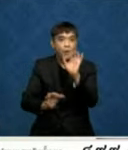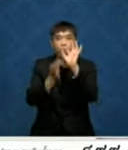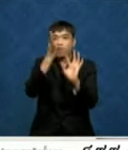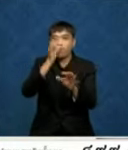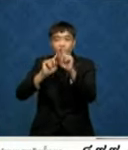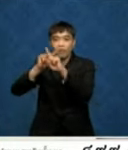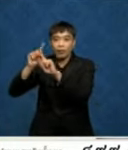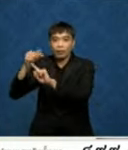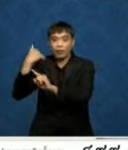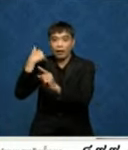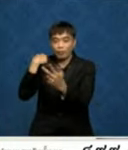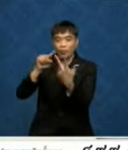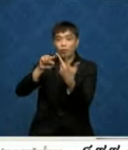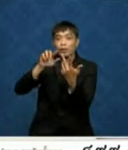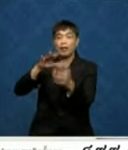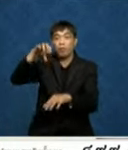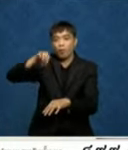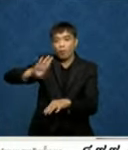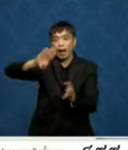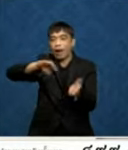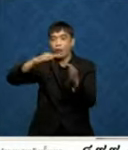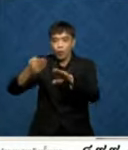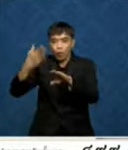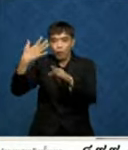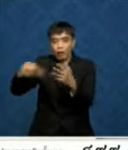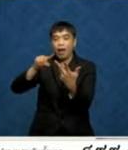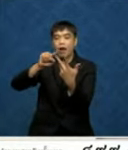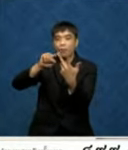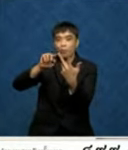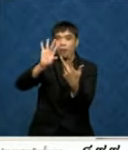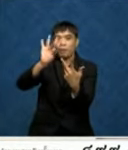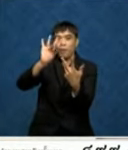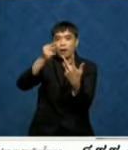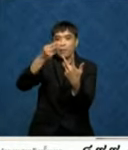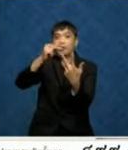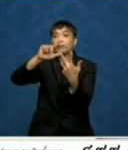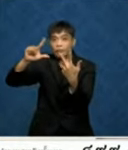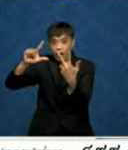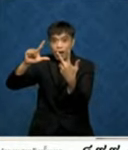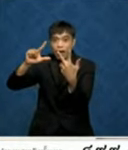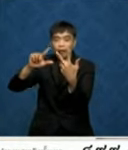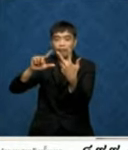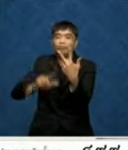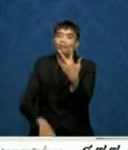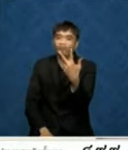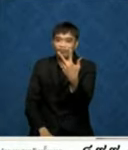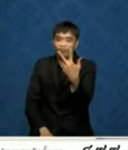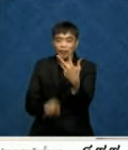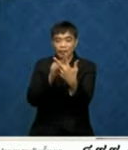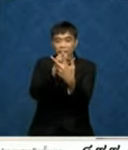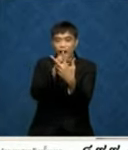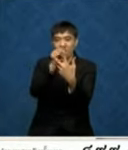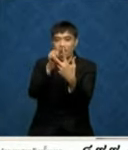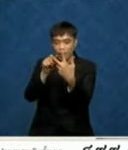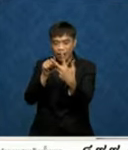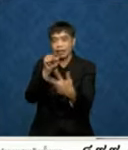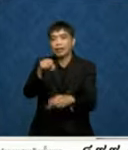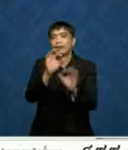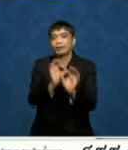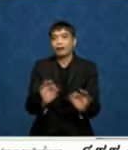ภัยที่ล้มละลายแล้วอีกไม่น้อยกว่าอีก 80,000 ล้านบาทนี่เป็นส่วนหนึ่งของระเบิดเวล